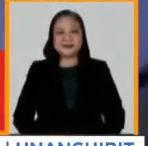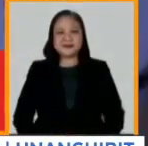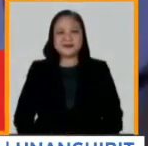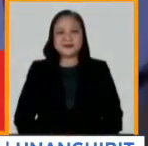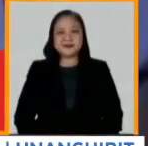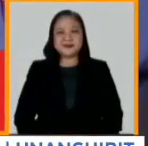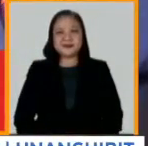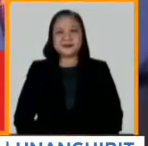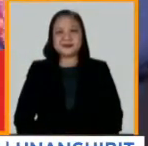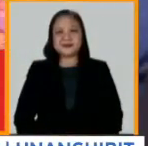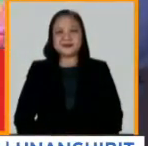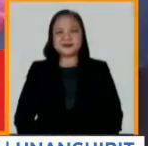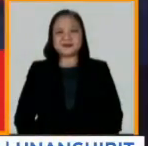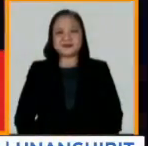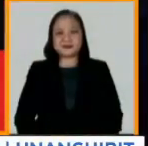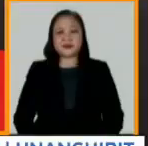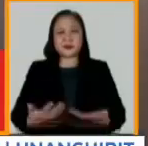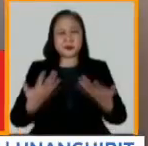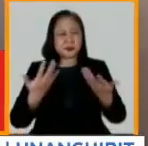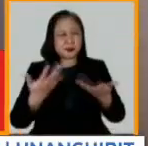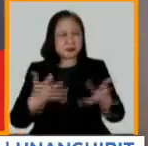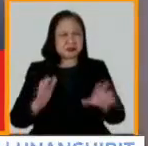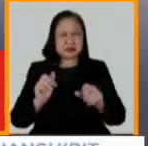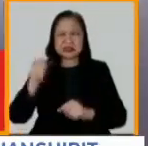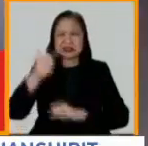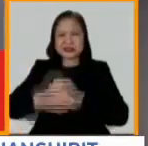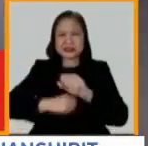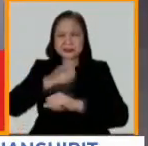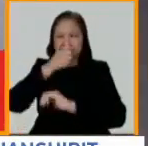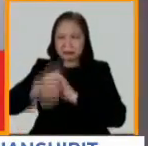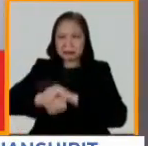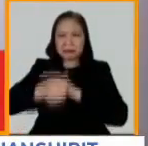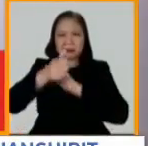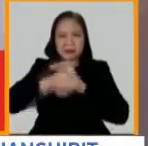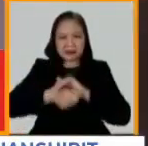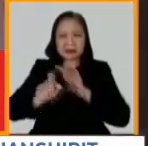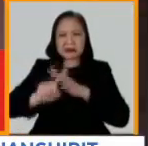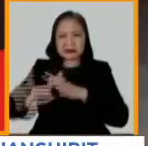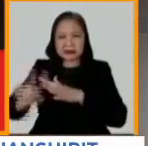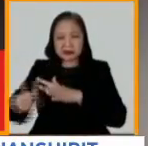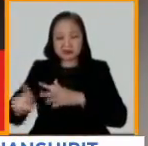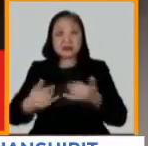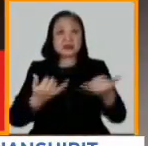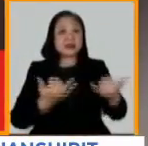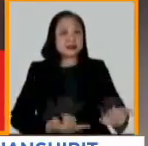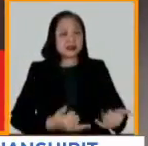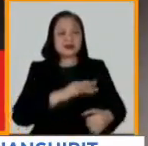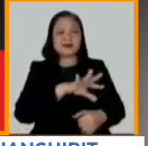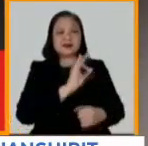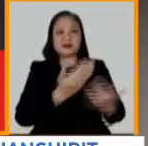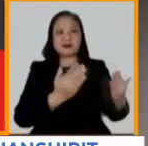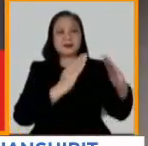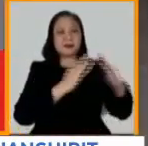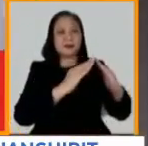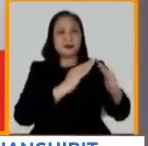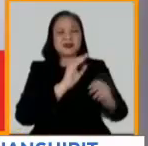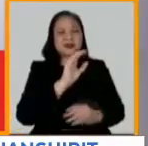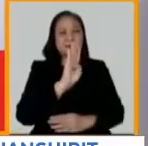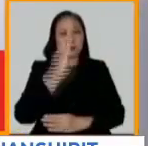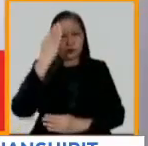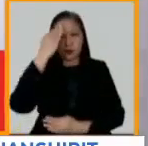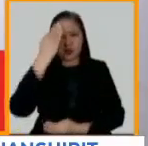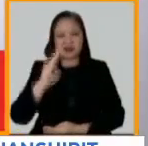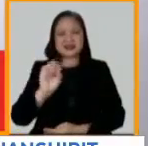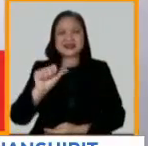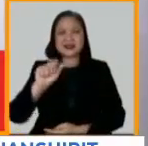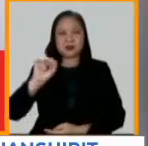Matapos ang halos 10 taong pagtatago, dito sa kanyang bahay sa San Jose del Monte, Bulacan, natuntun at naaresto si Lerio Mugote. Siya